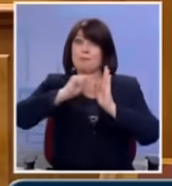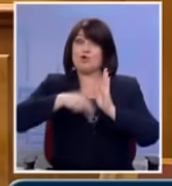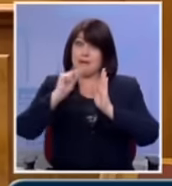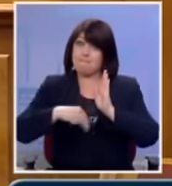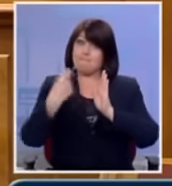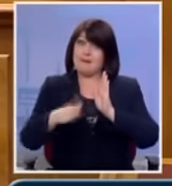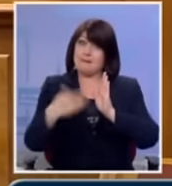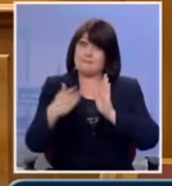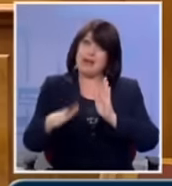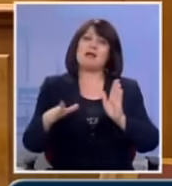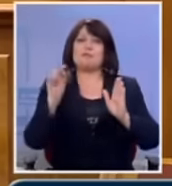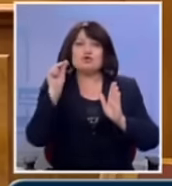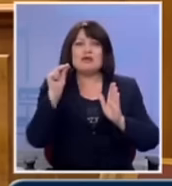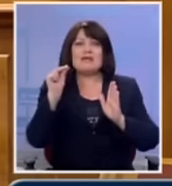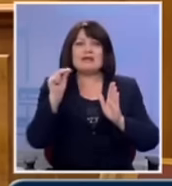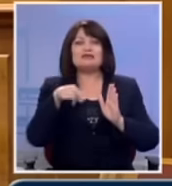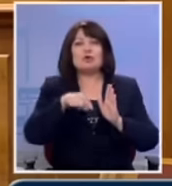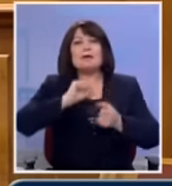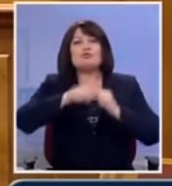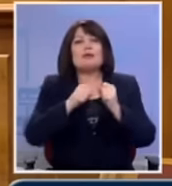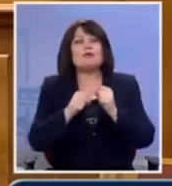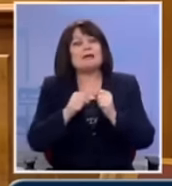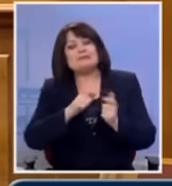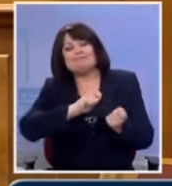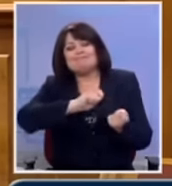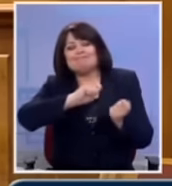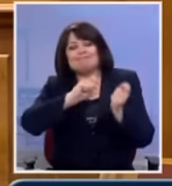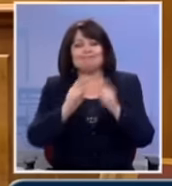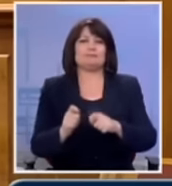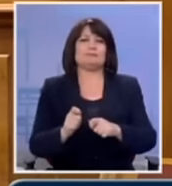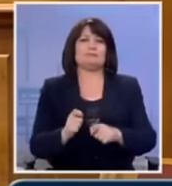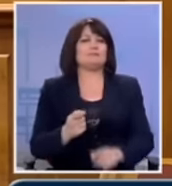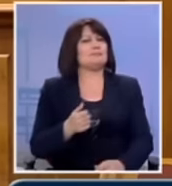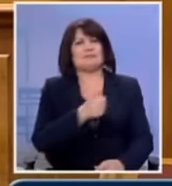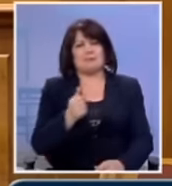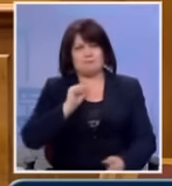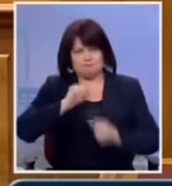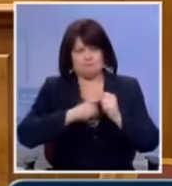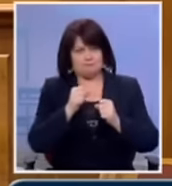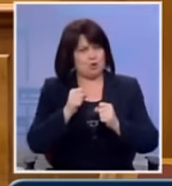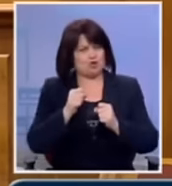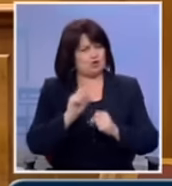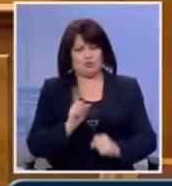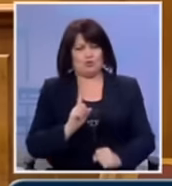υπογράψατε. Εδώ βρισκόμαστε. Αλλά δεν αγωνιζόμαστε μόνο γι' αυτό.